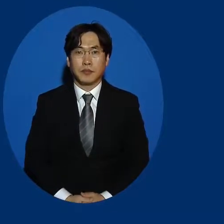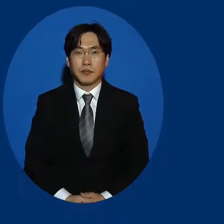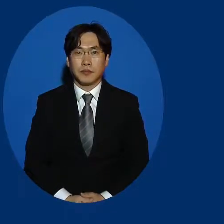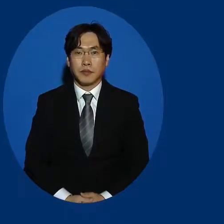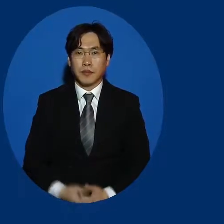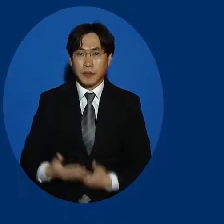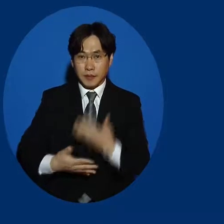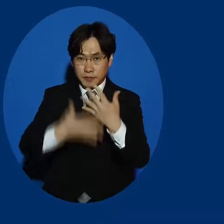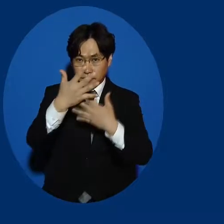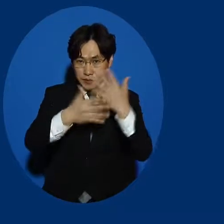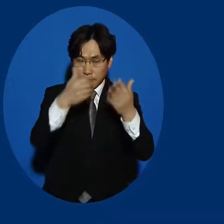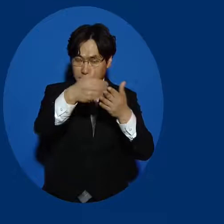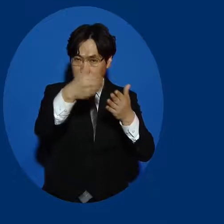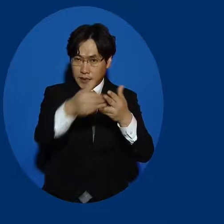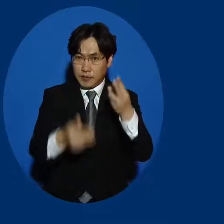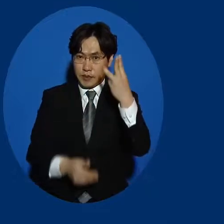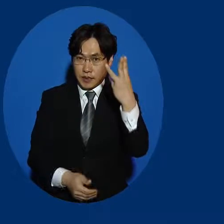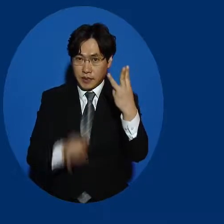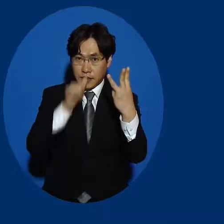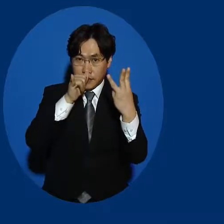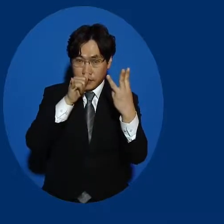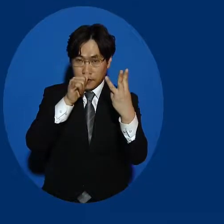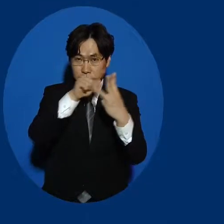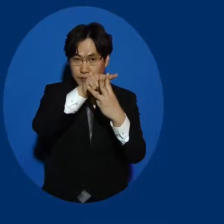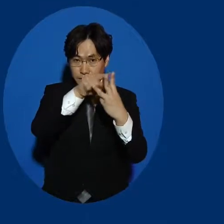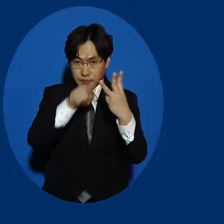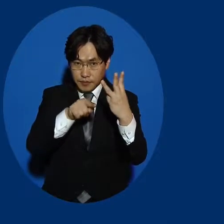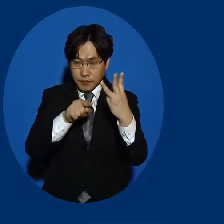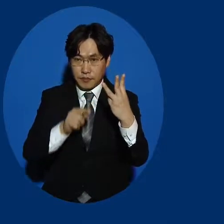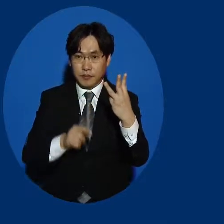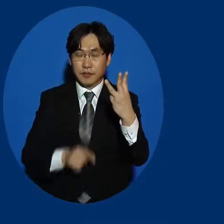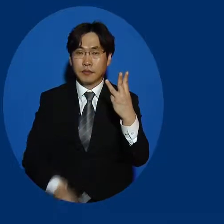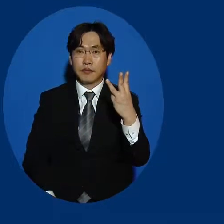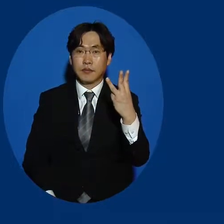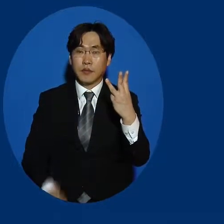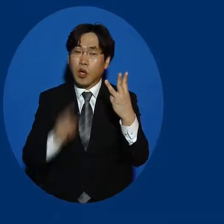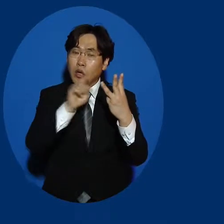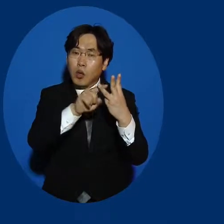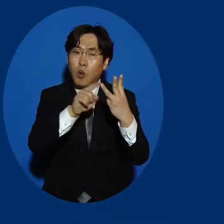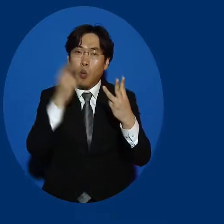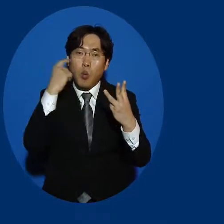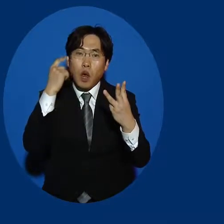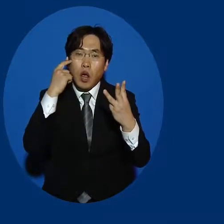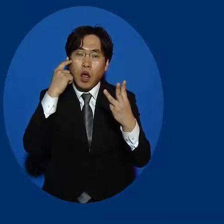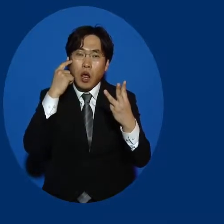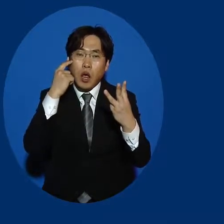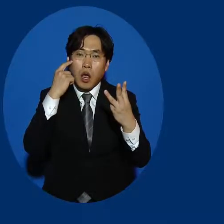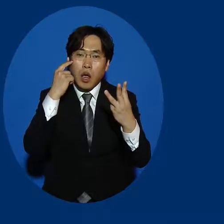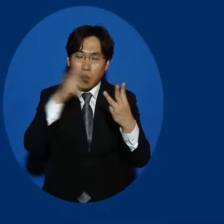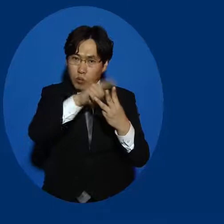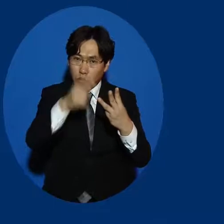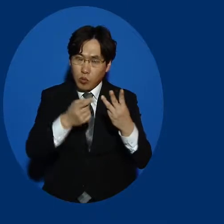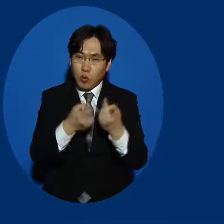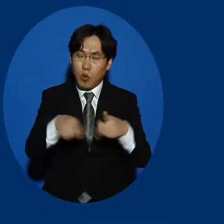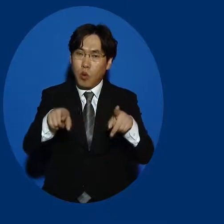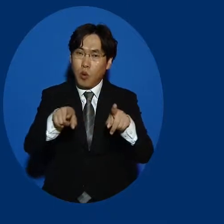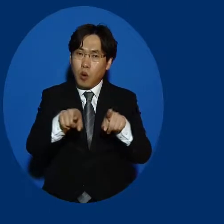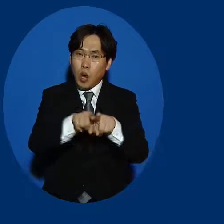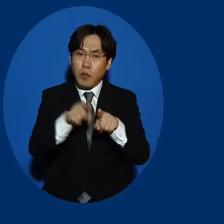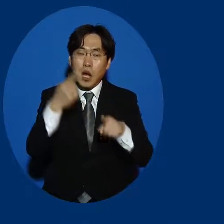제가 화면에 세 가지 그림을 보여드리고 있는데 혹시 이 그림의 공통점을